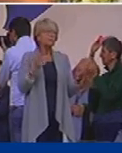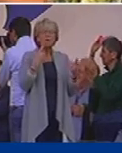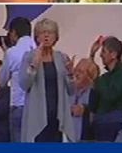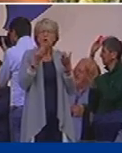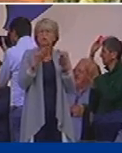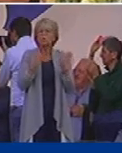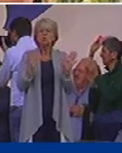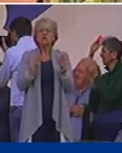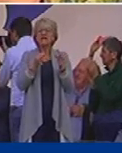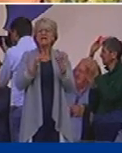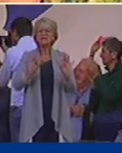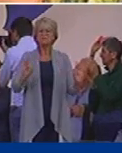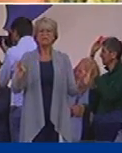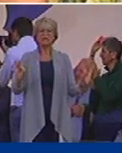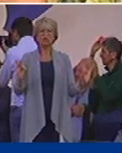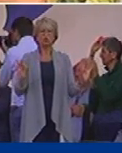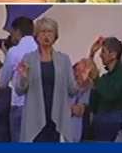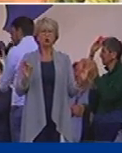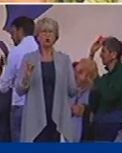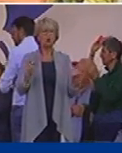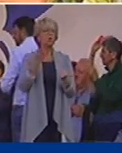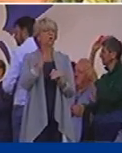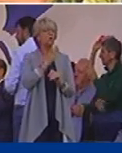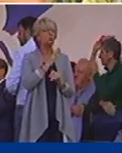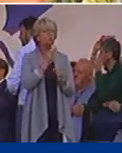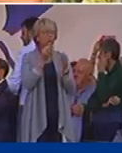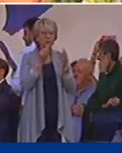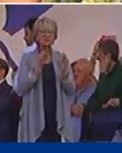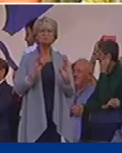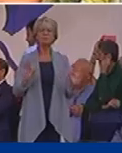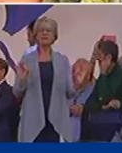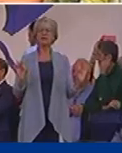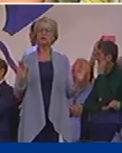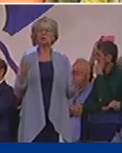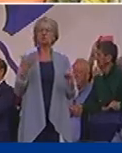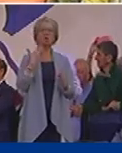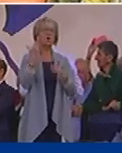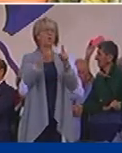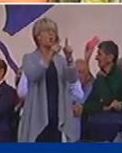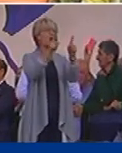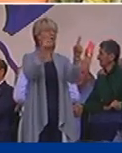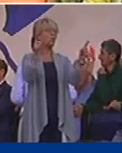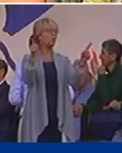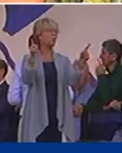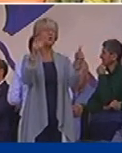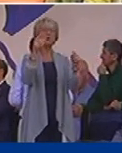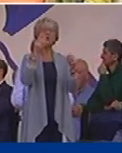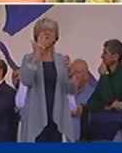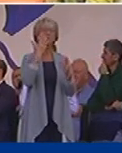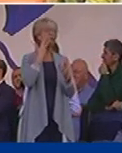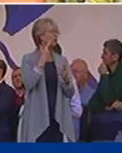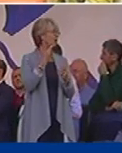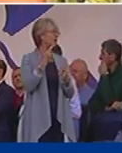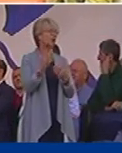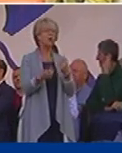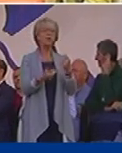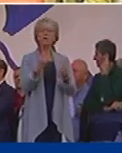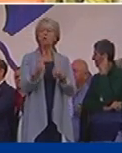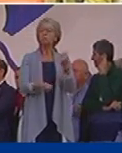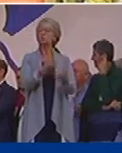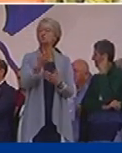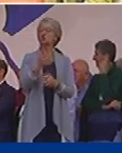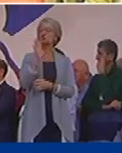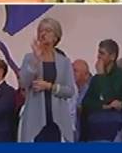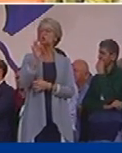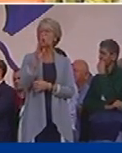rispetto, con tutto rispetto, se qualcuno di voi avesse bruciato 50.000 miliardi